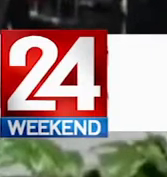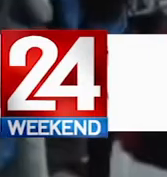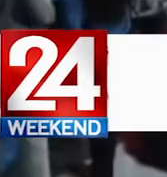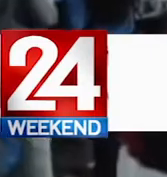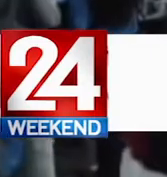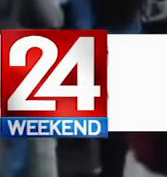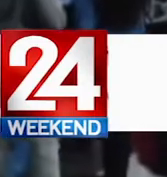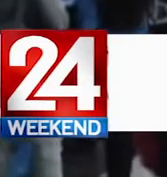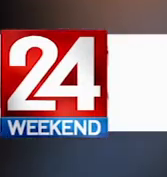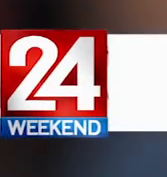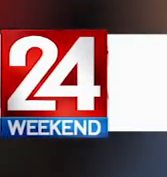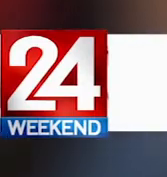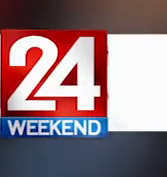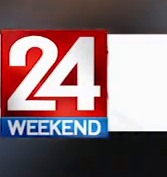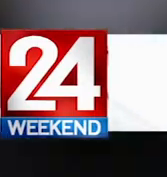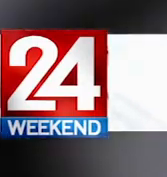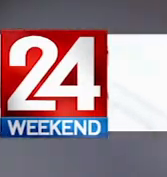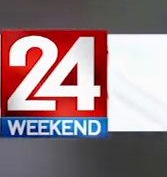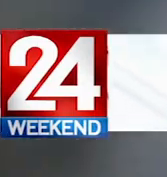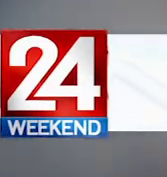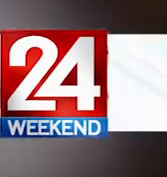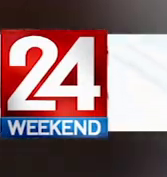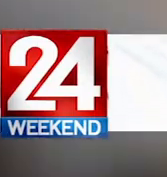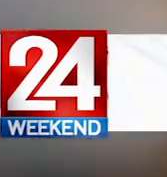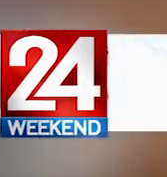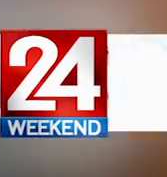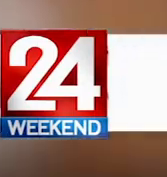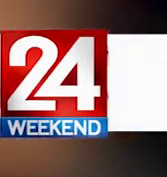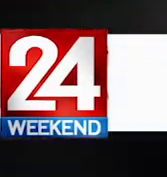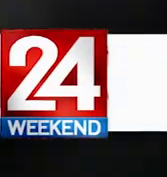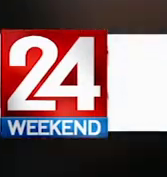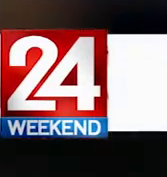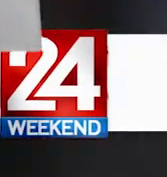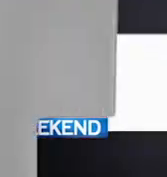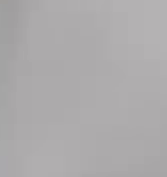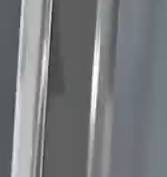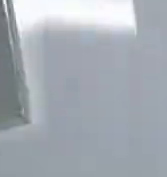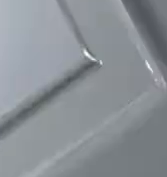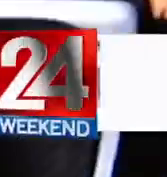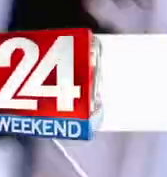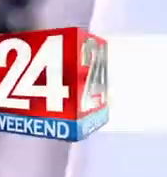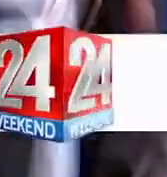oras na wala ng kuryente. Libo-libong pasahero na perwisyo.